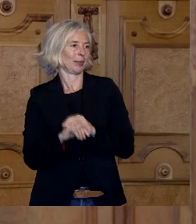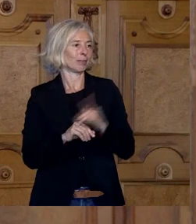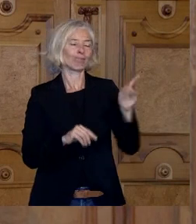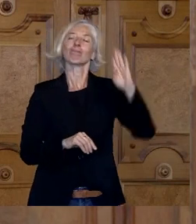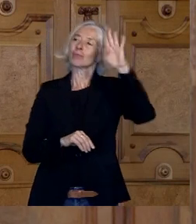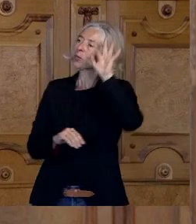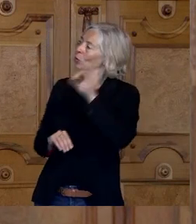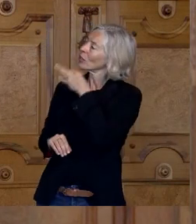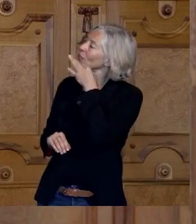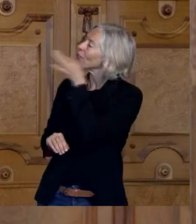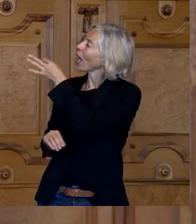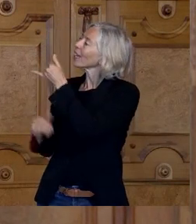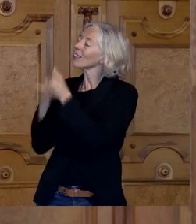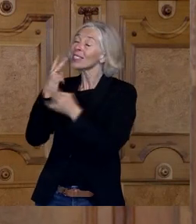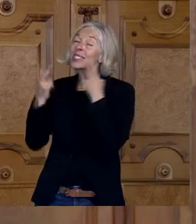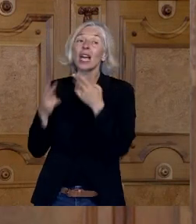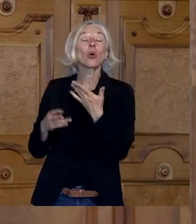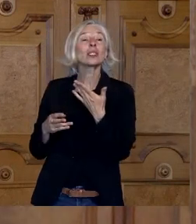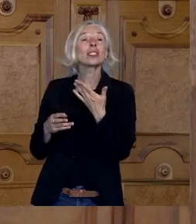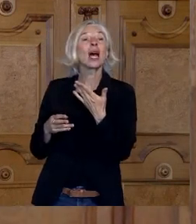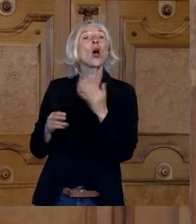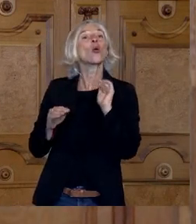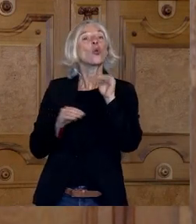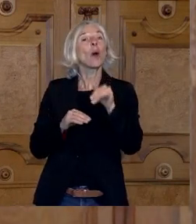Allgemeinen zu Schulen und Bildung.